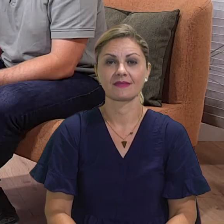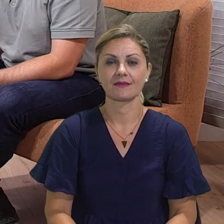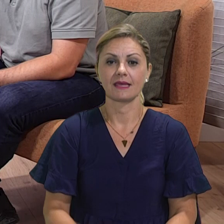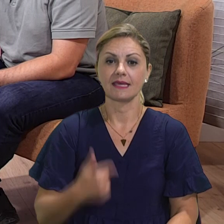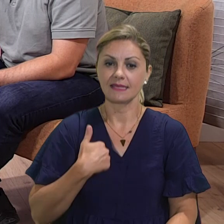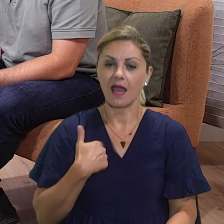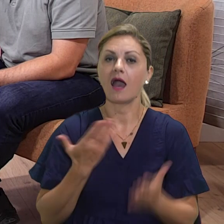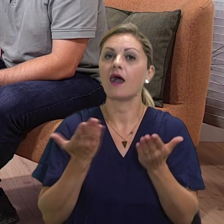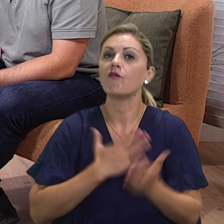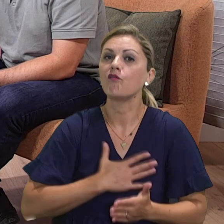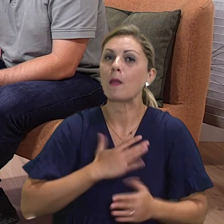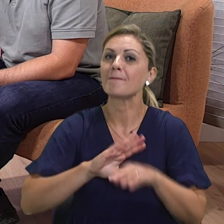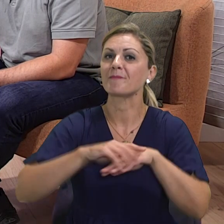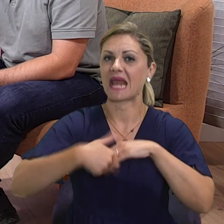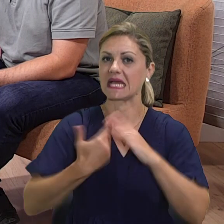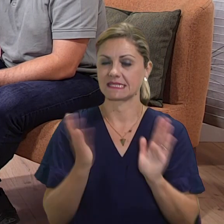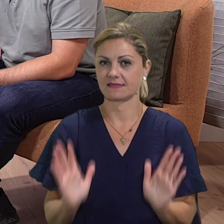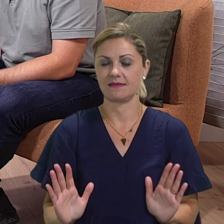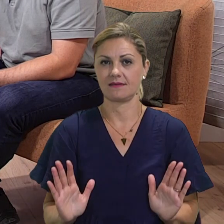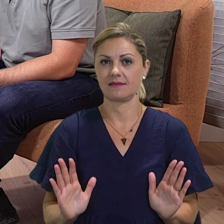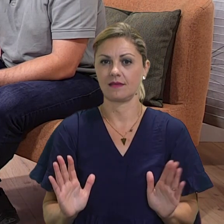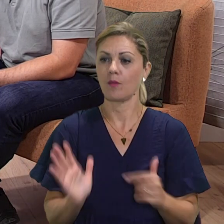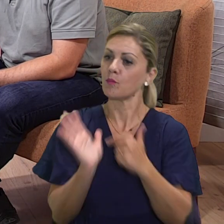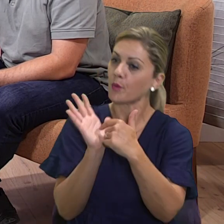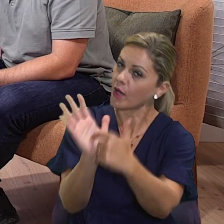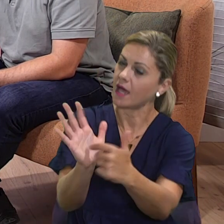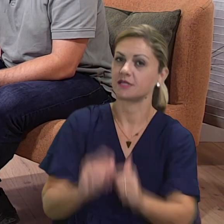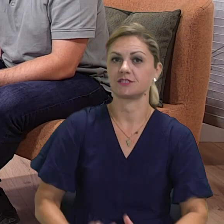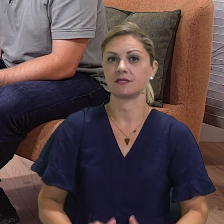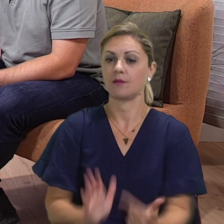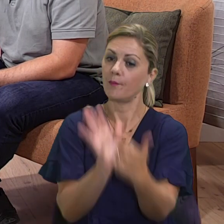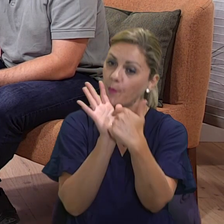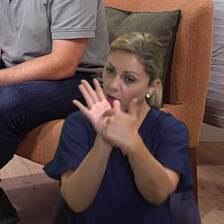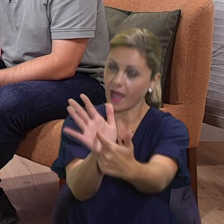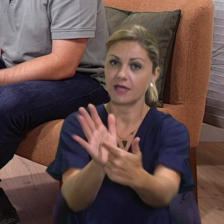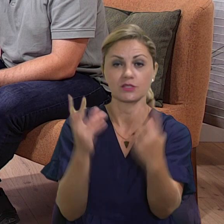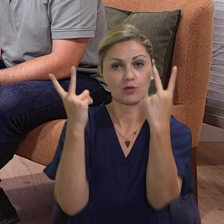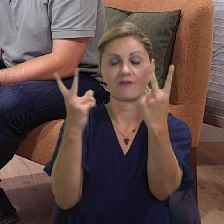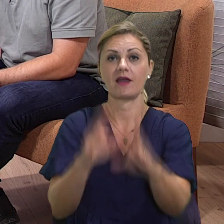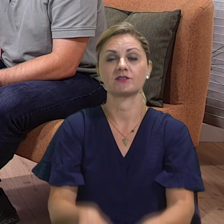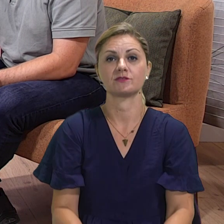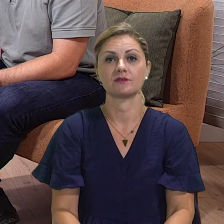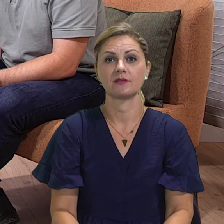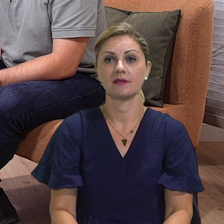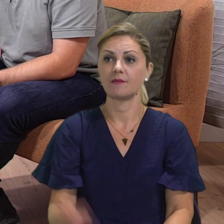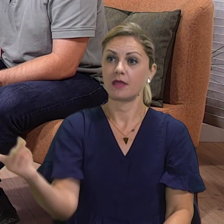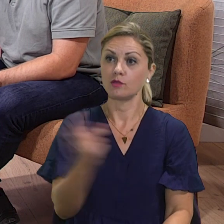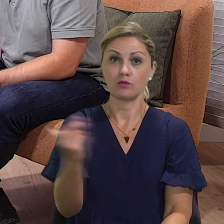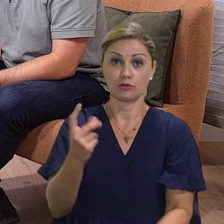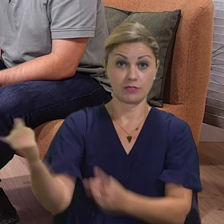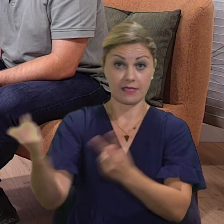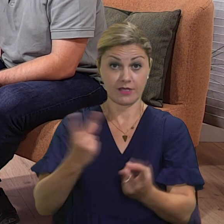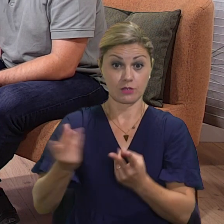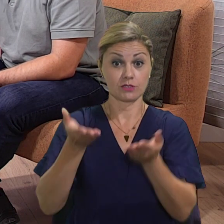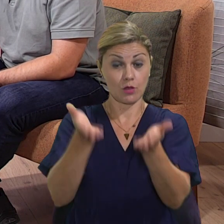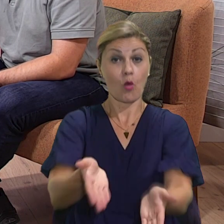inače sam ja pobornik toga da se šta manje teoretizira, a da se šta više ovi prakticira. Šta više prakticira. Pa vidite,